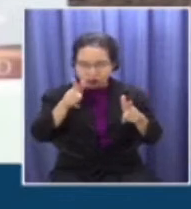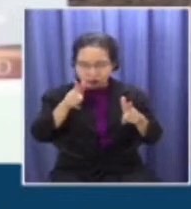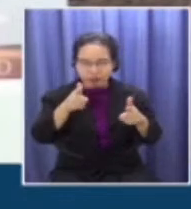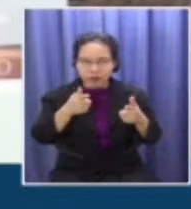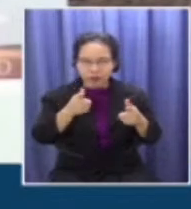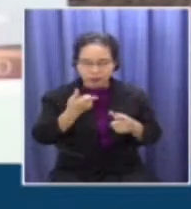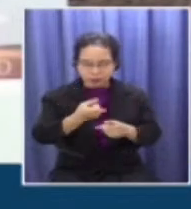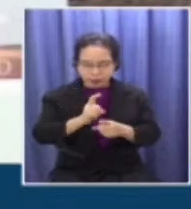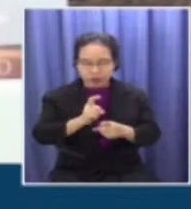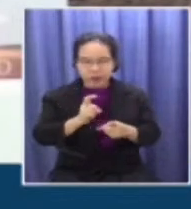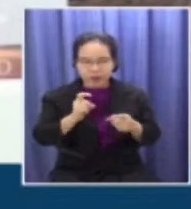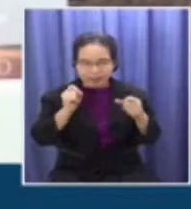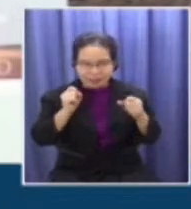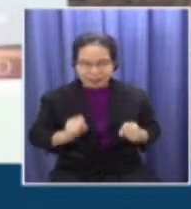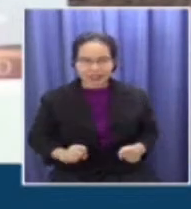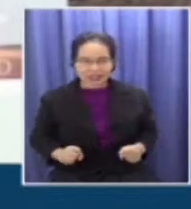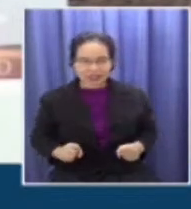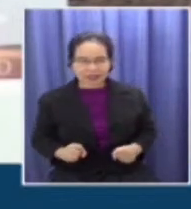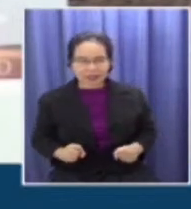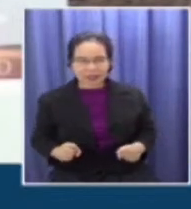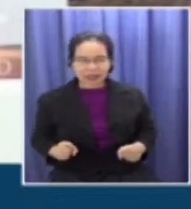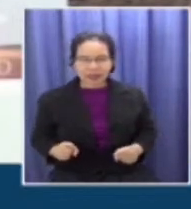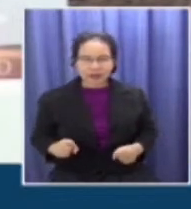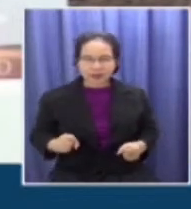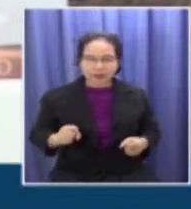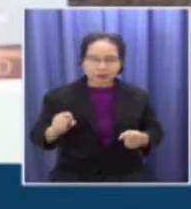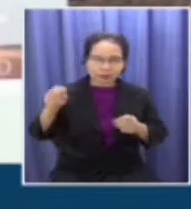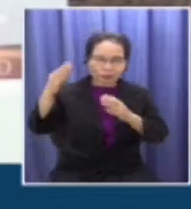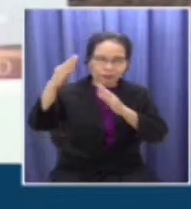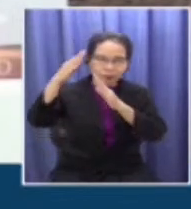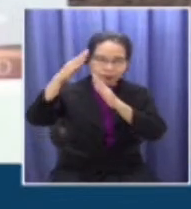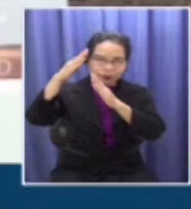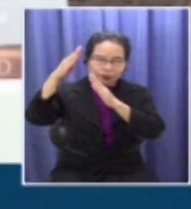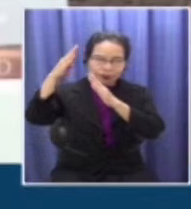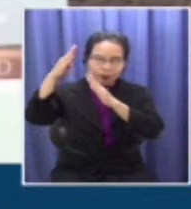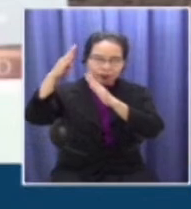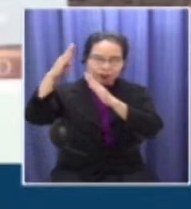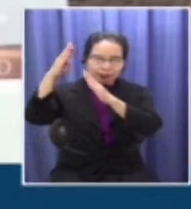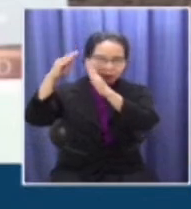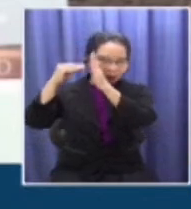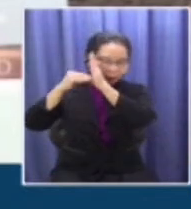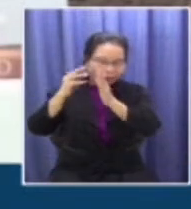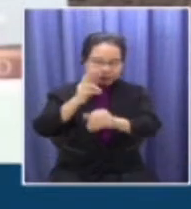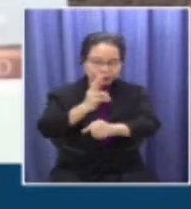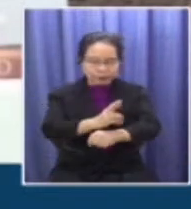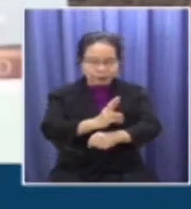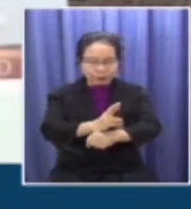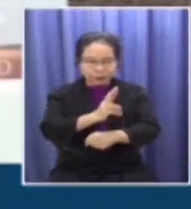Nyankopɔn tumi betumi atutu ahomane no afiri onipa ne mu